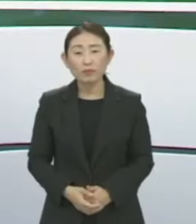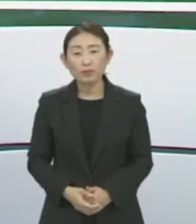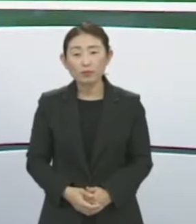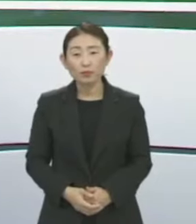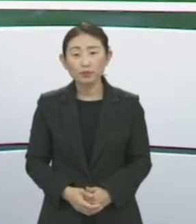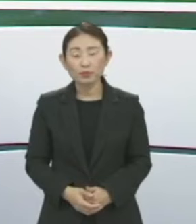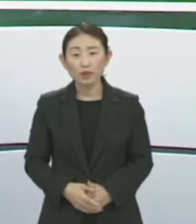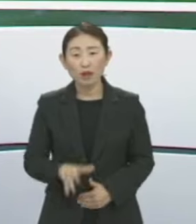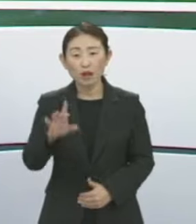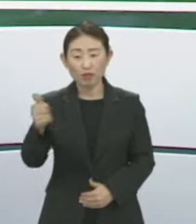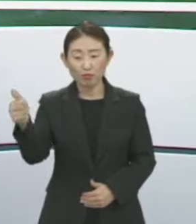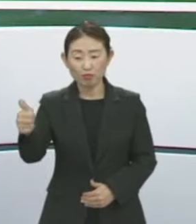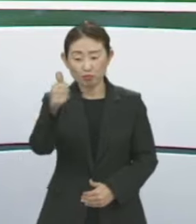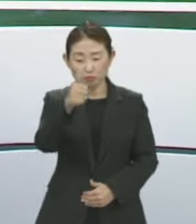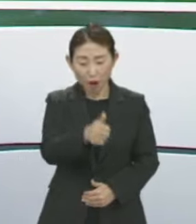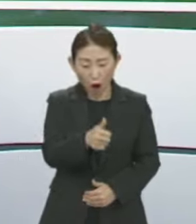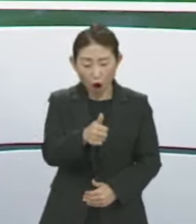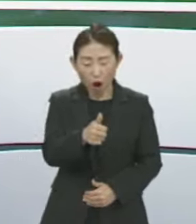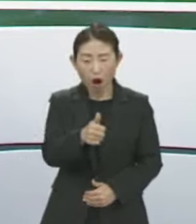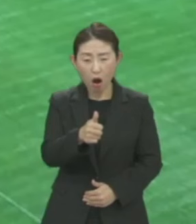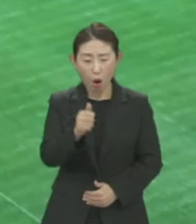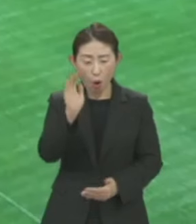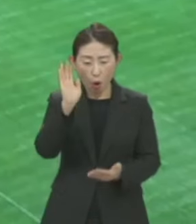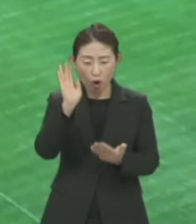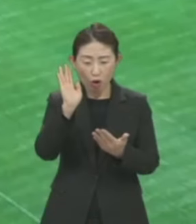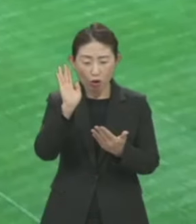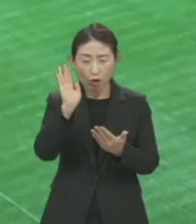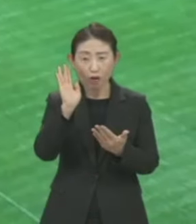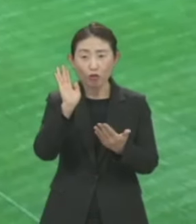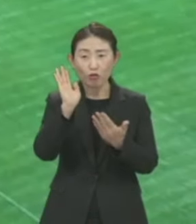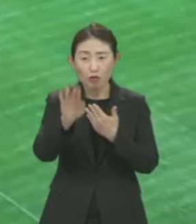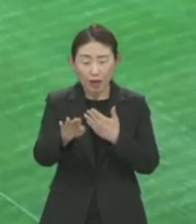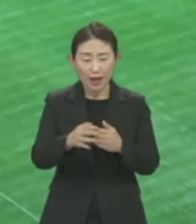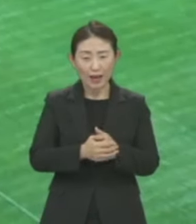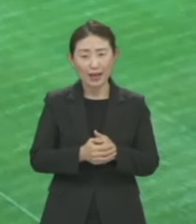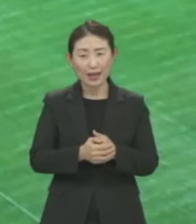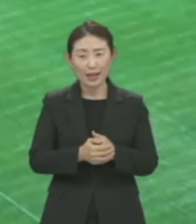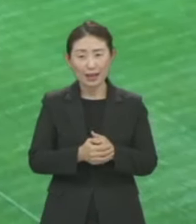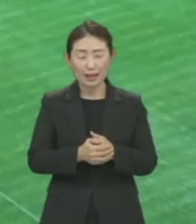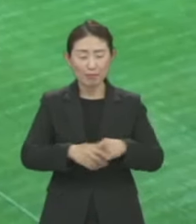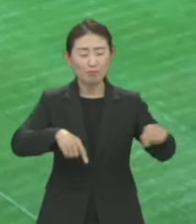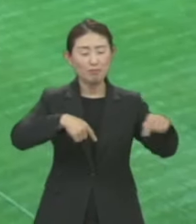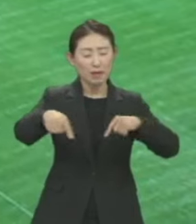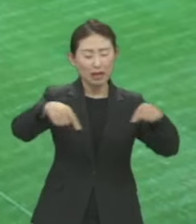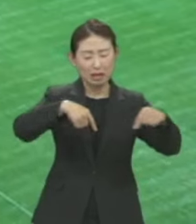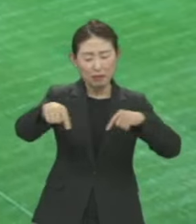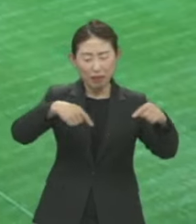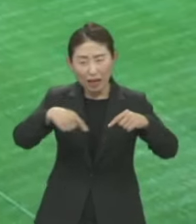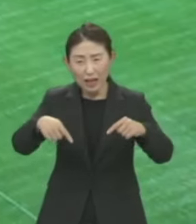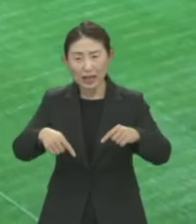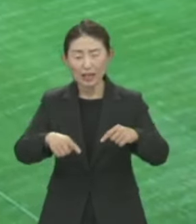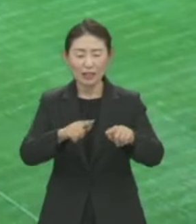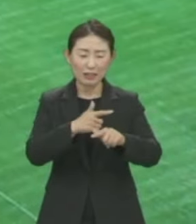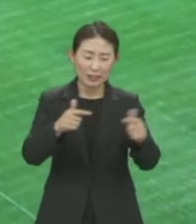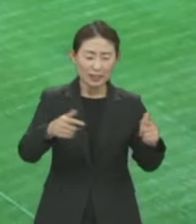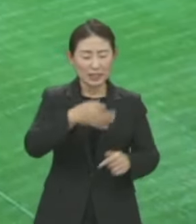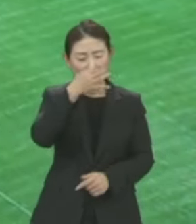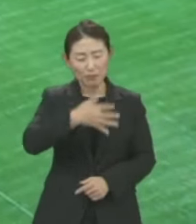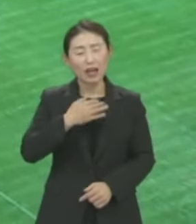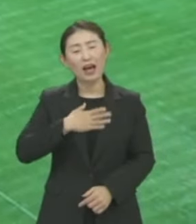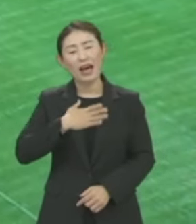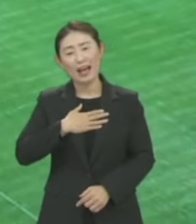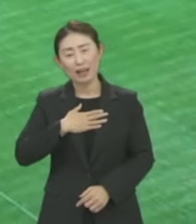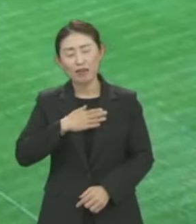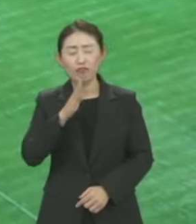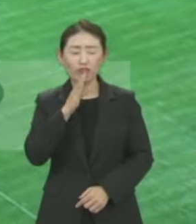부임했을 때부터 굉장히 좀 힘든 시즌이 될 거라는 예상은 좀 했었는데요 어 뭐 역대급으로 어 굉장히